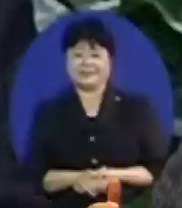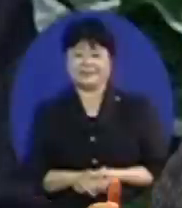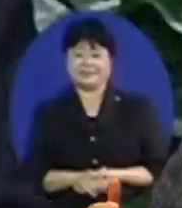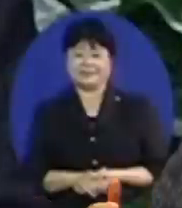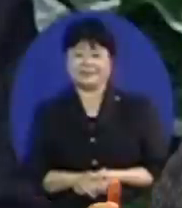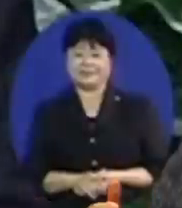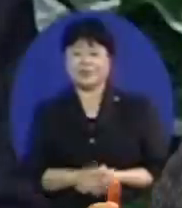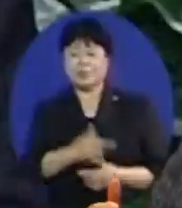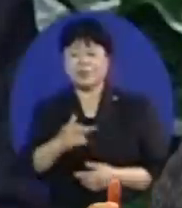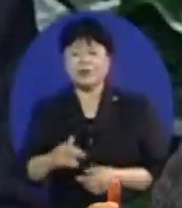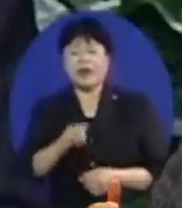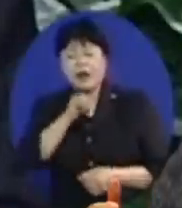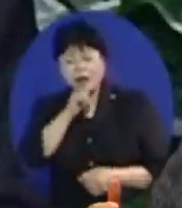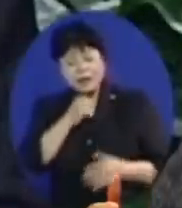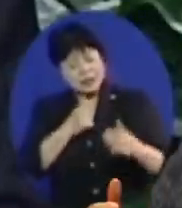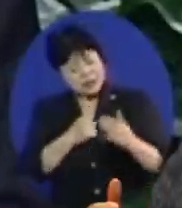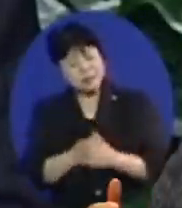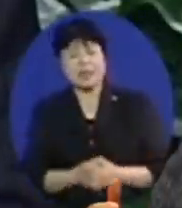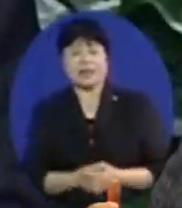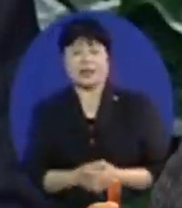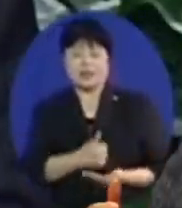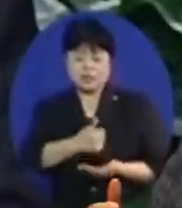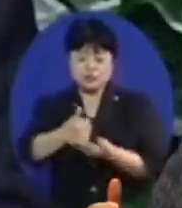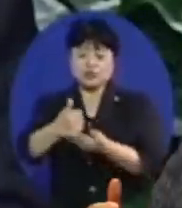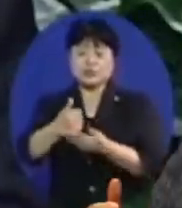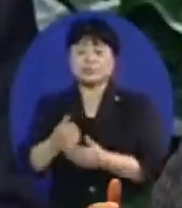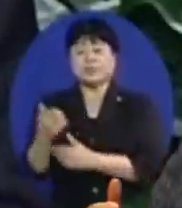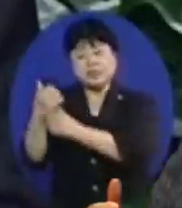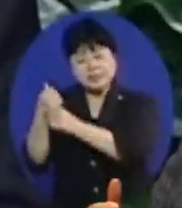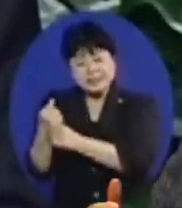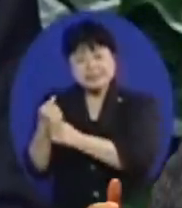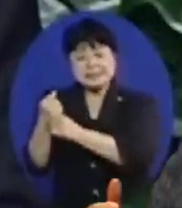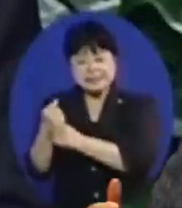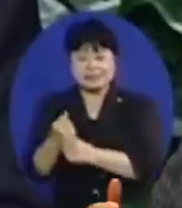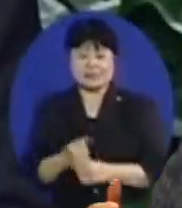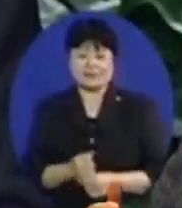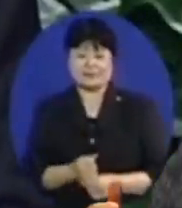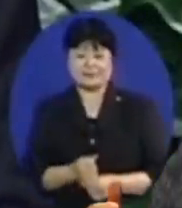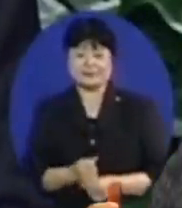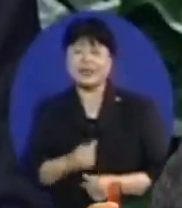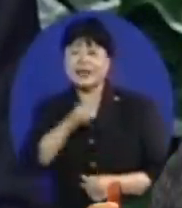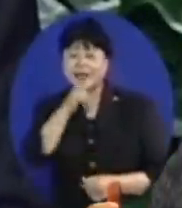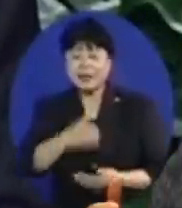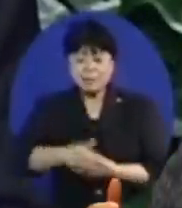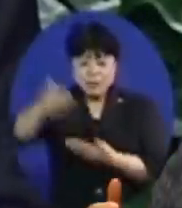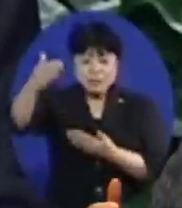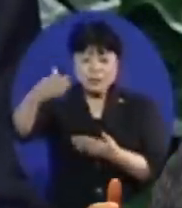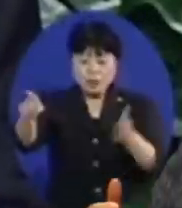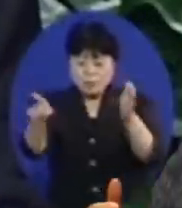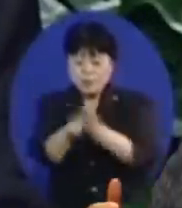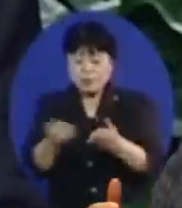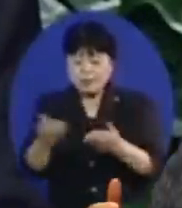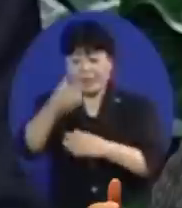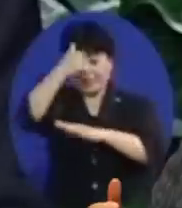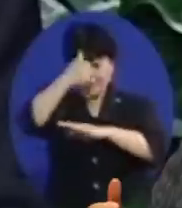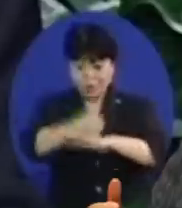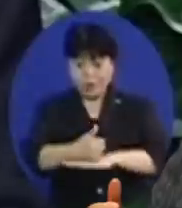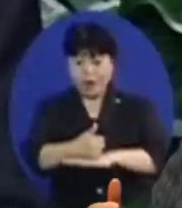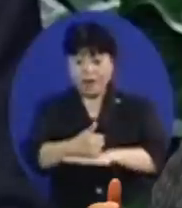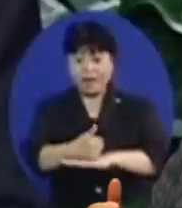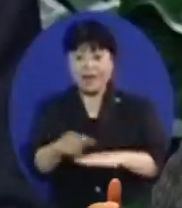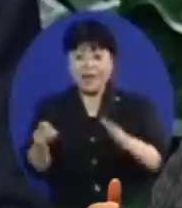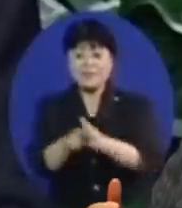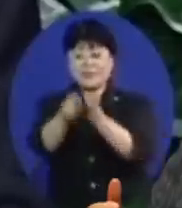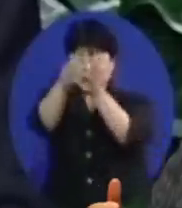하도 가난하고 괴로웠기 때문에 그는 주님께 의지하고 가난을 물리치겠다고 믿고 일한 결과에 그